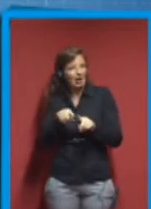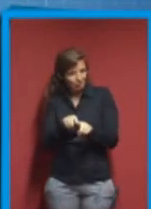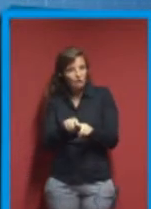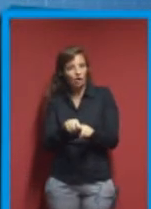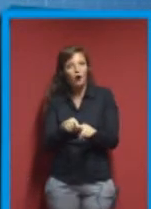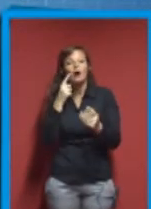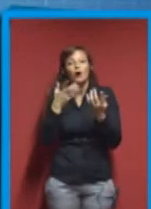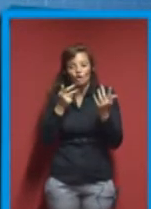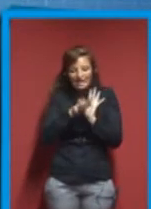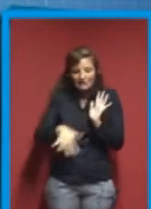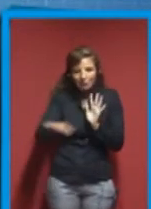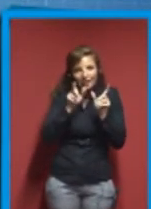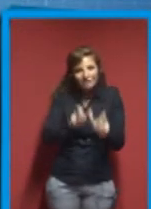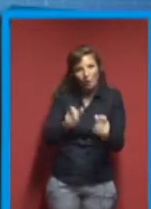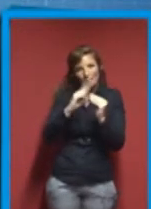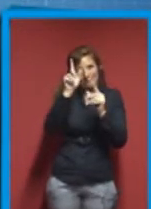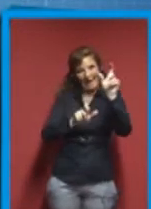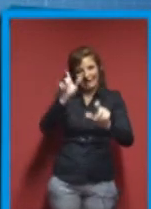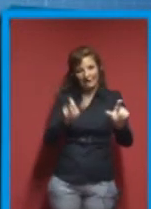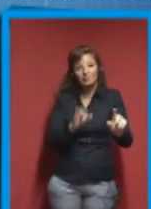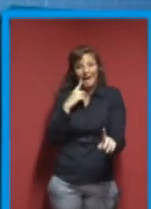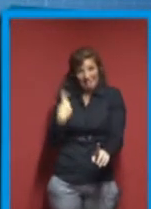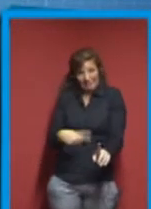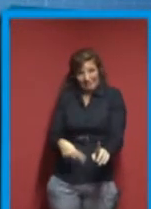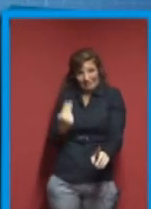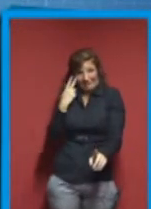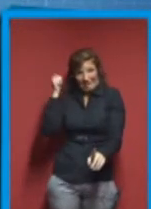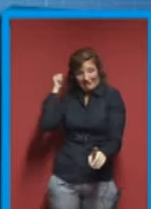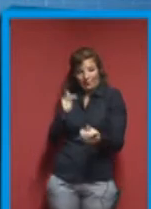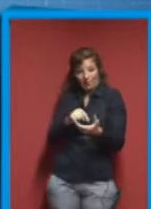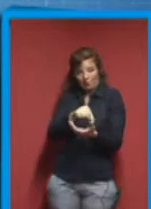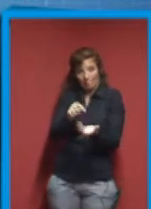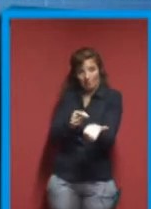negli spazi per i maker. E questo è